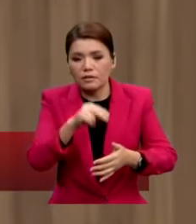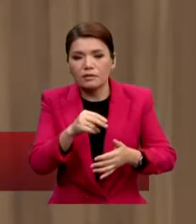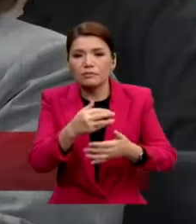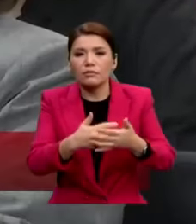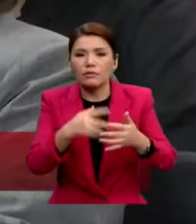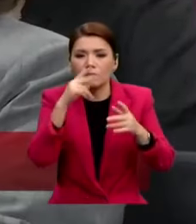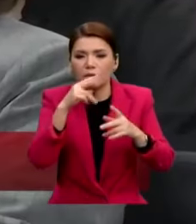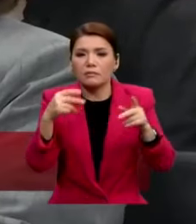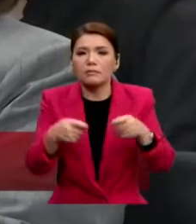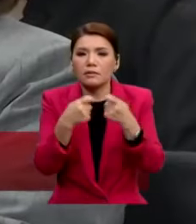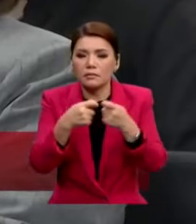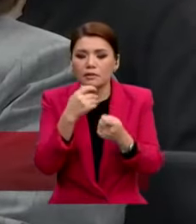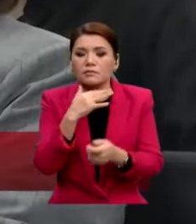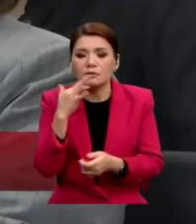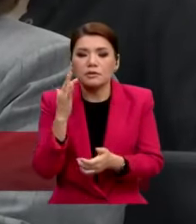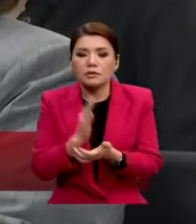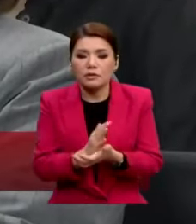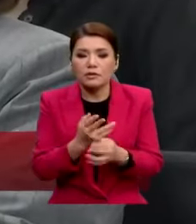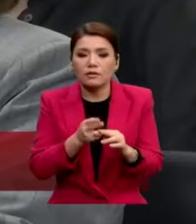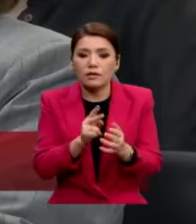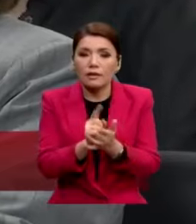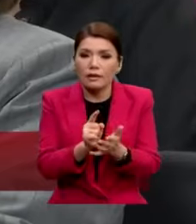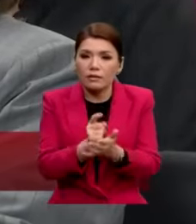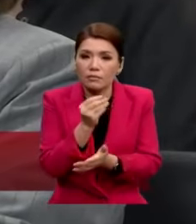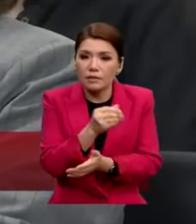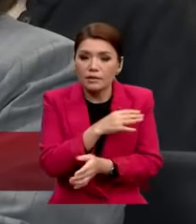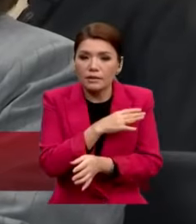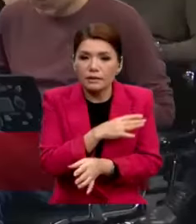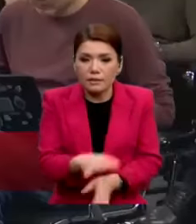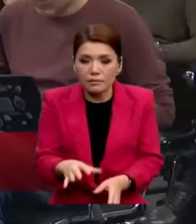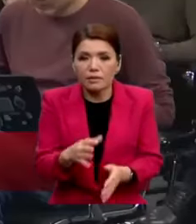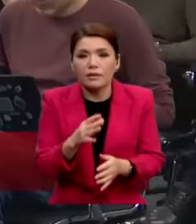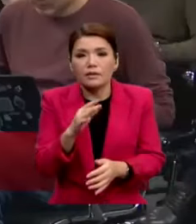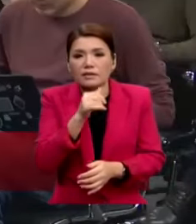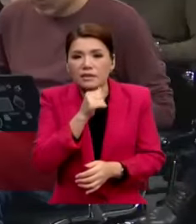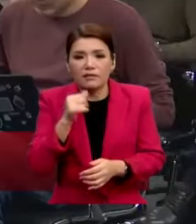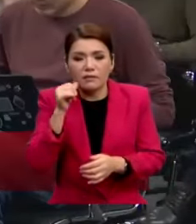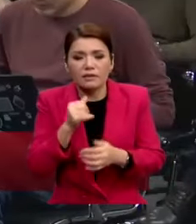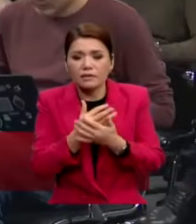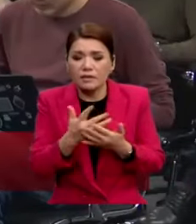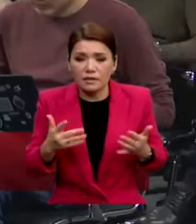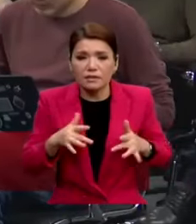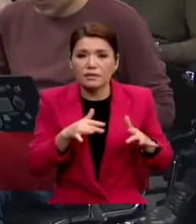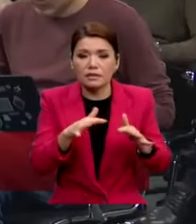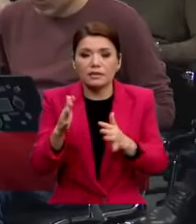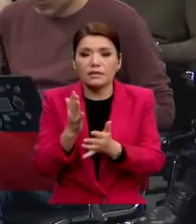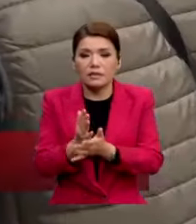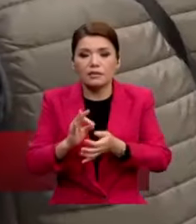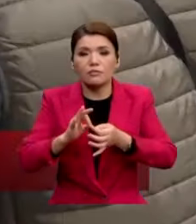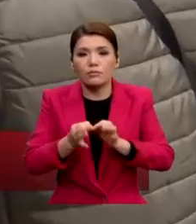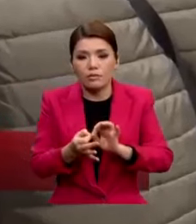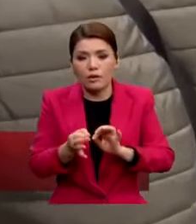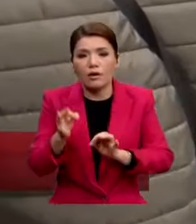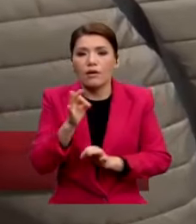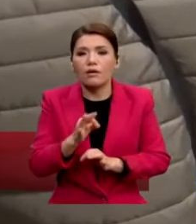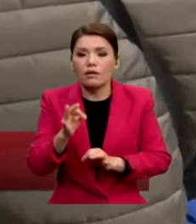бизнесмена. Сатабалды также увеличили в неуплате налогов. По этим фактам досудебное расследование продолжается. Другие подробности в «Антикоре»